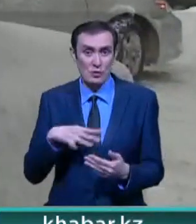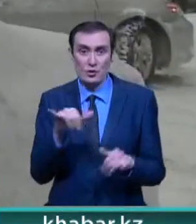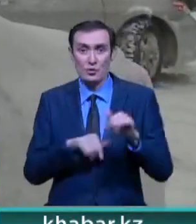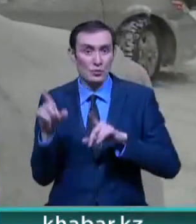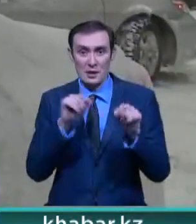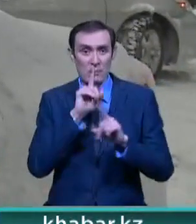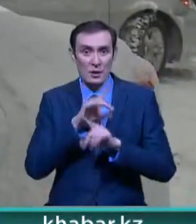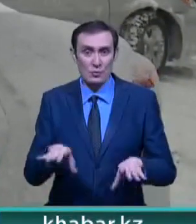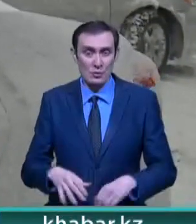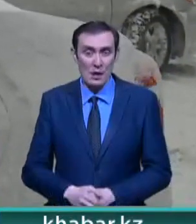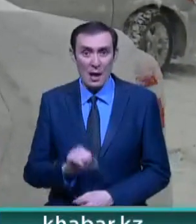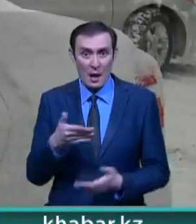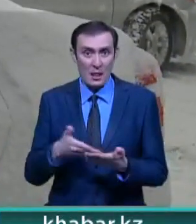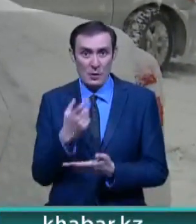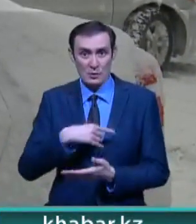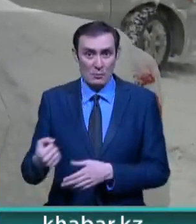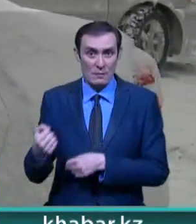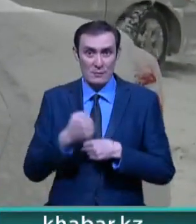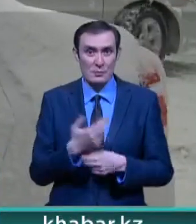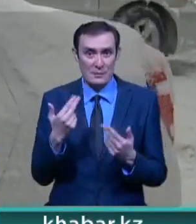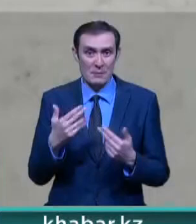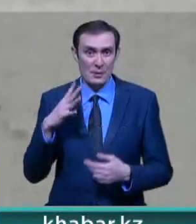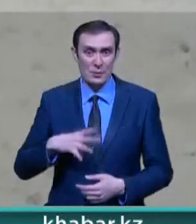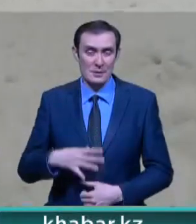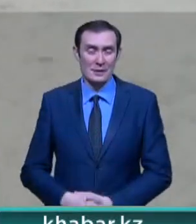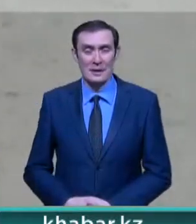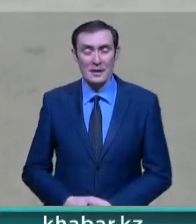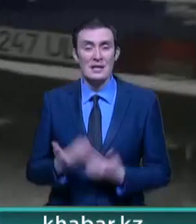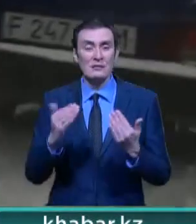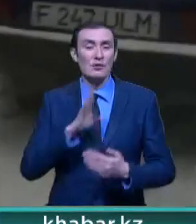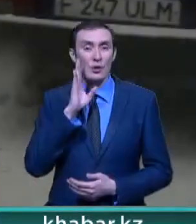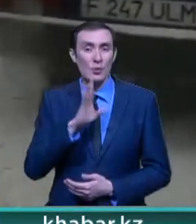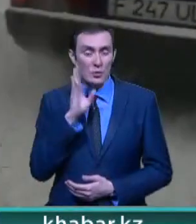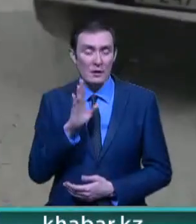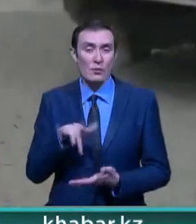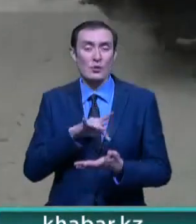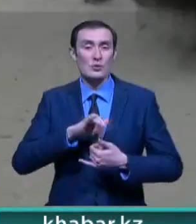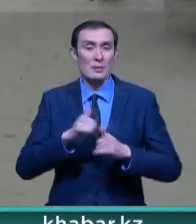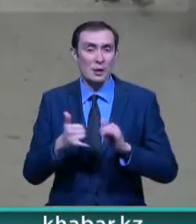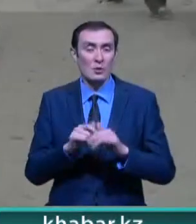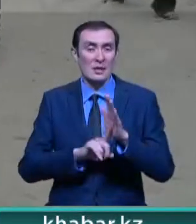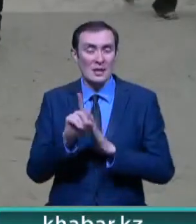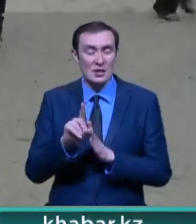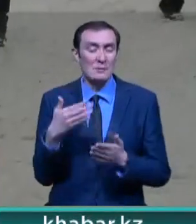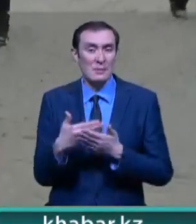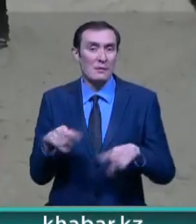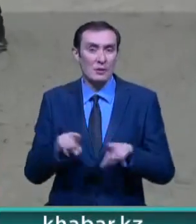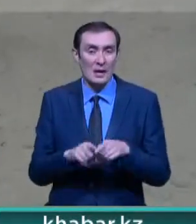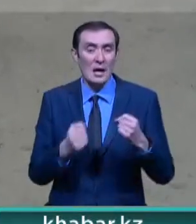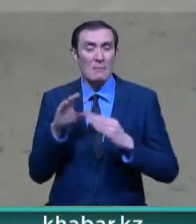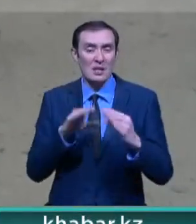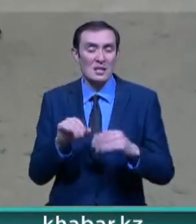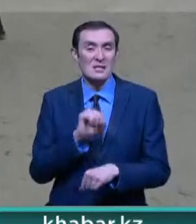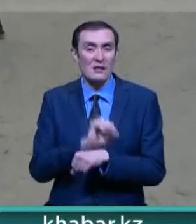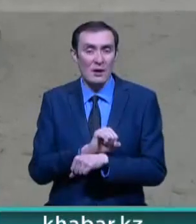никуда не поеду. Лопату с собой возьмете? Наверное, да, придется. Сегодняшнее утро автолюбители Усть-Каменогорска начали примерно так. Машины